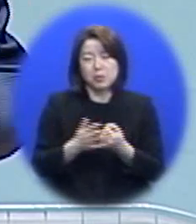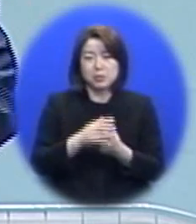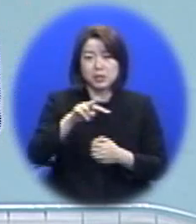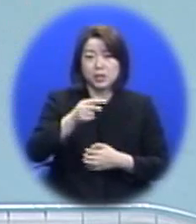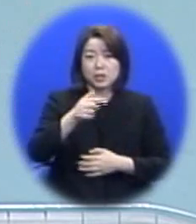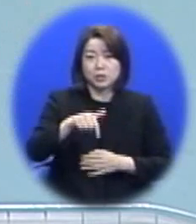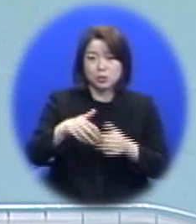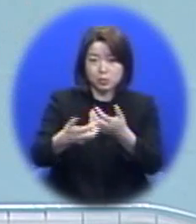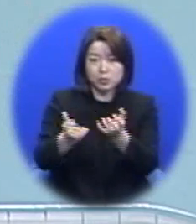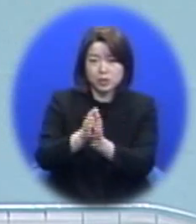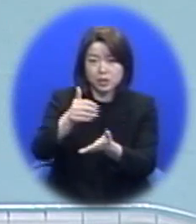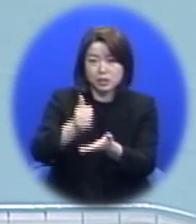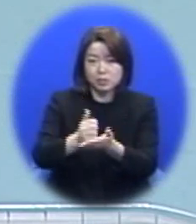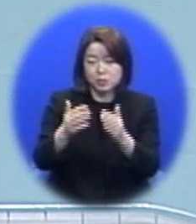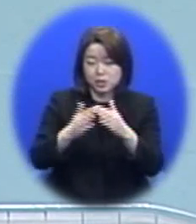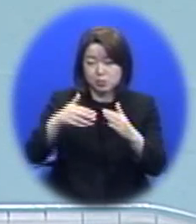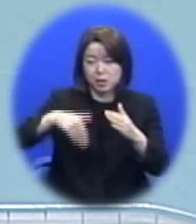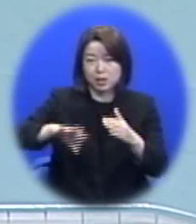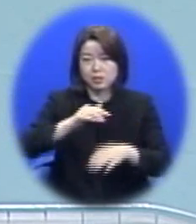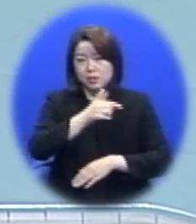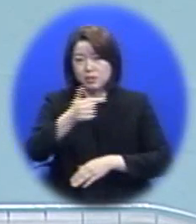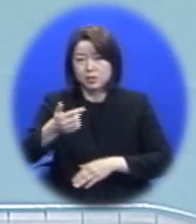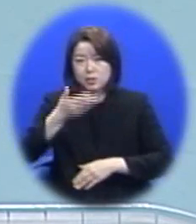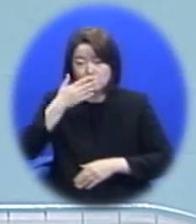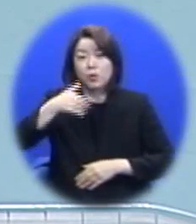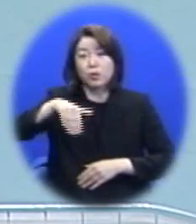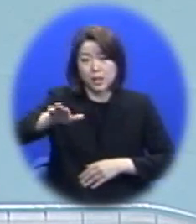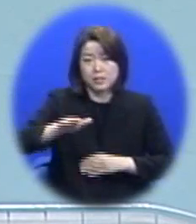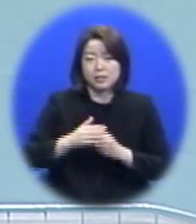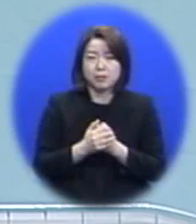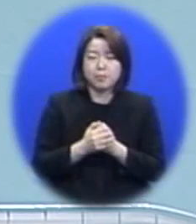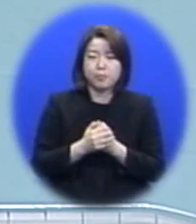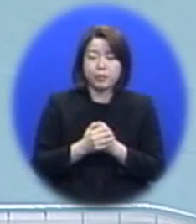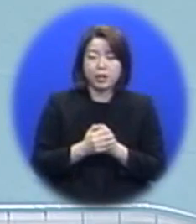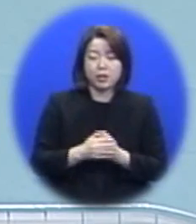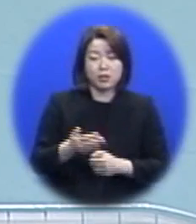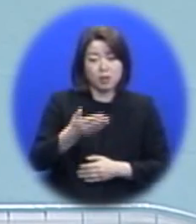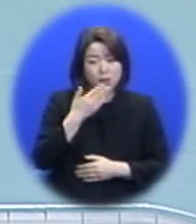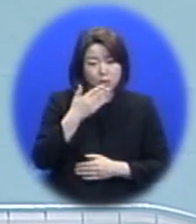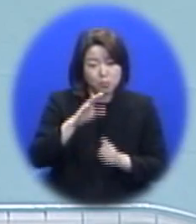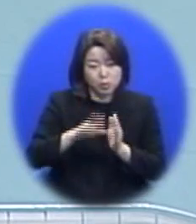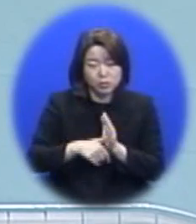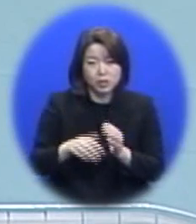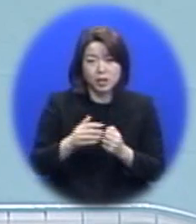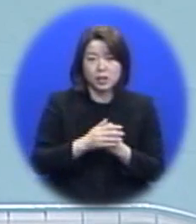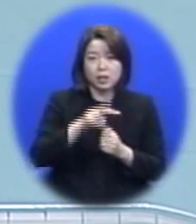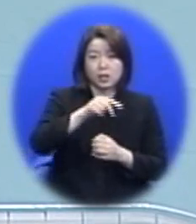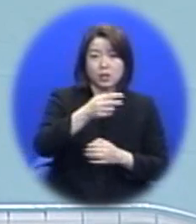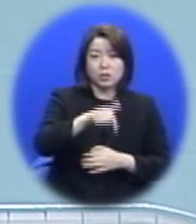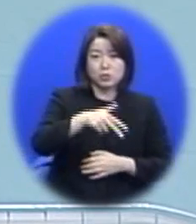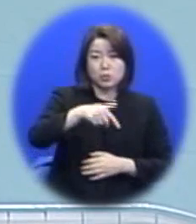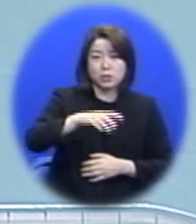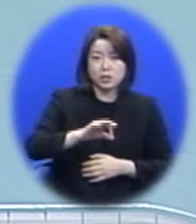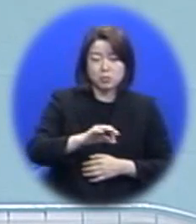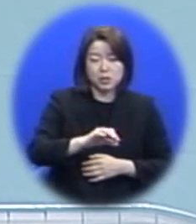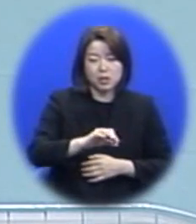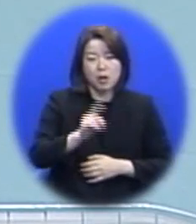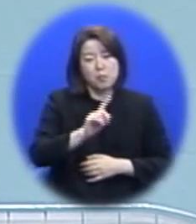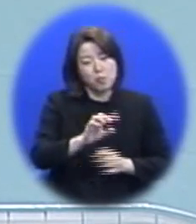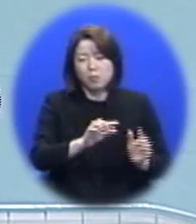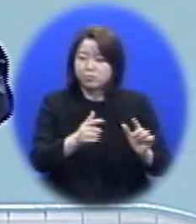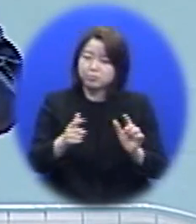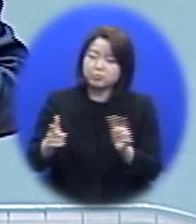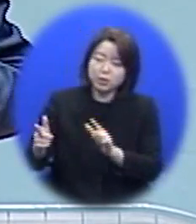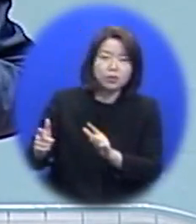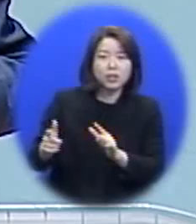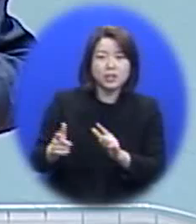집에 가서 저녁을 먹었다는 거예요. 저녁을 먹는데 그 속장님이 이야기를 이런저런 이야기를 하면서